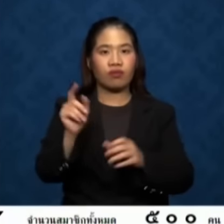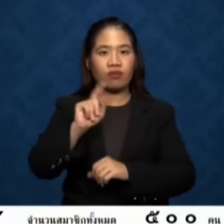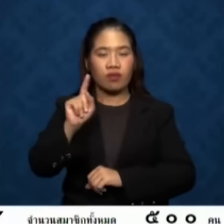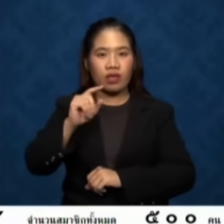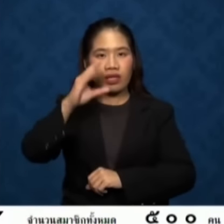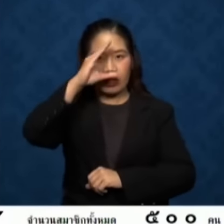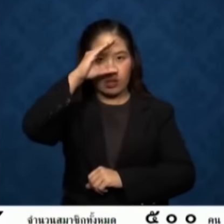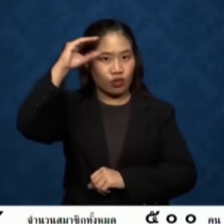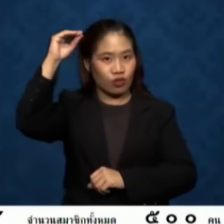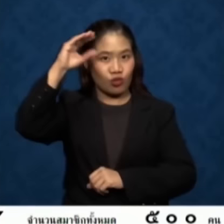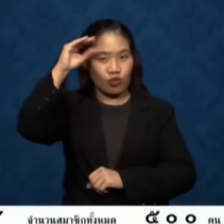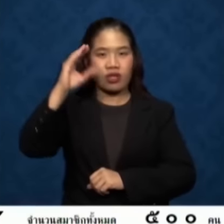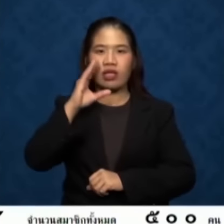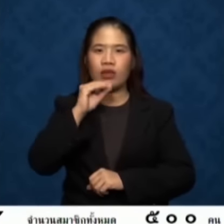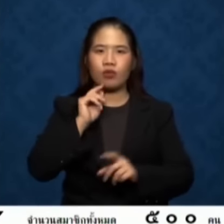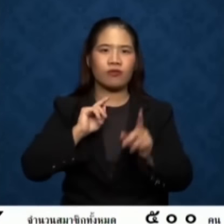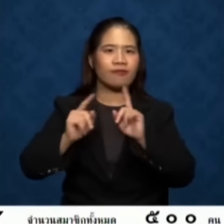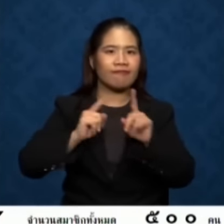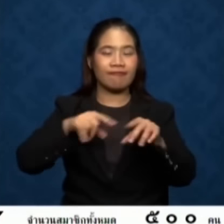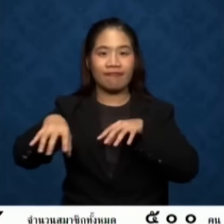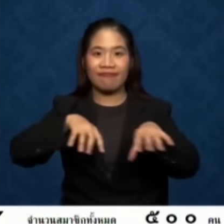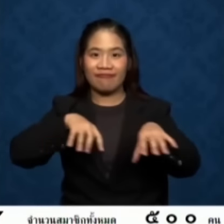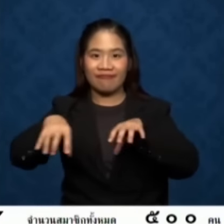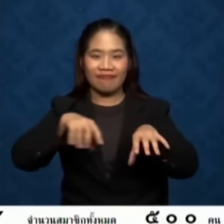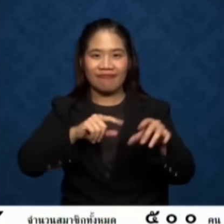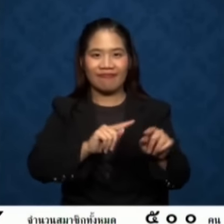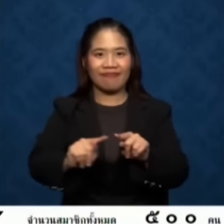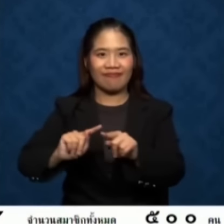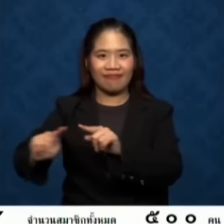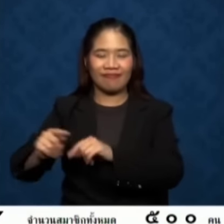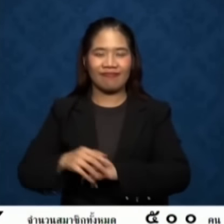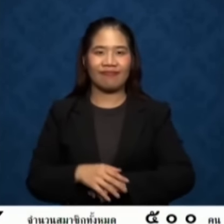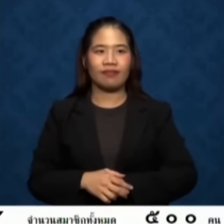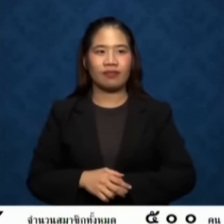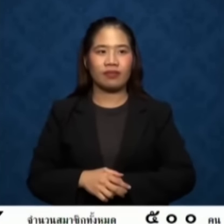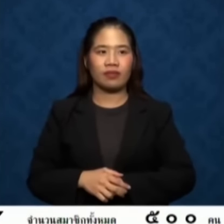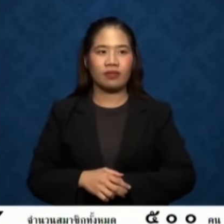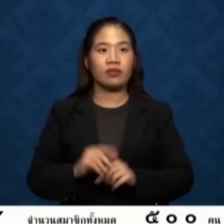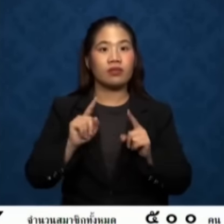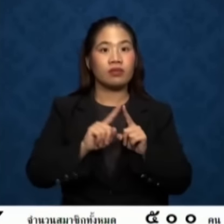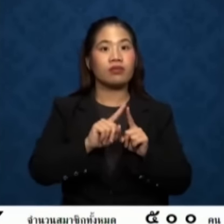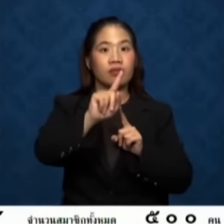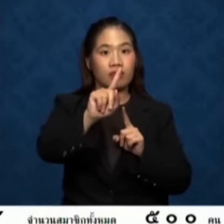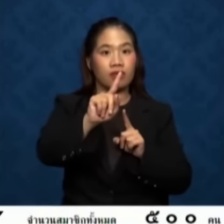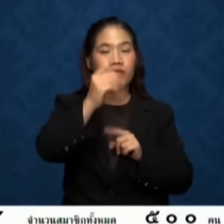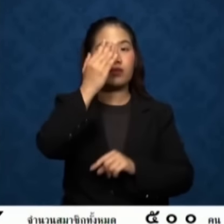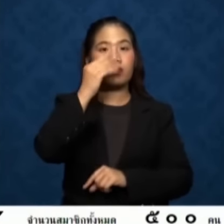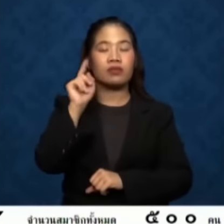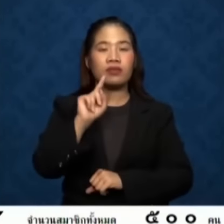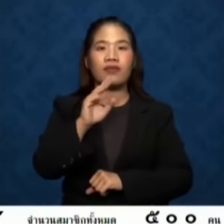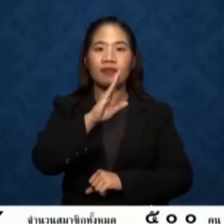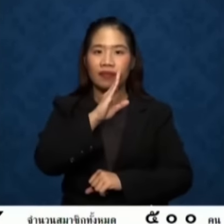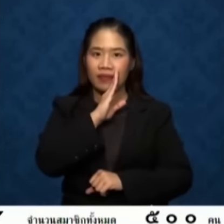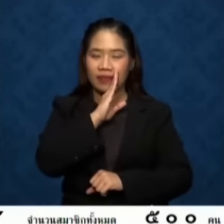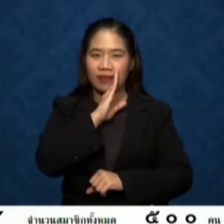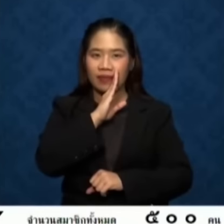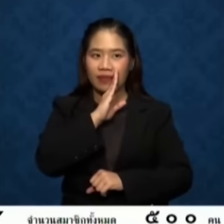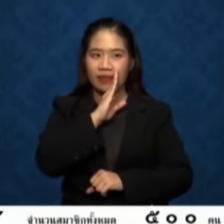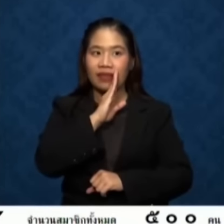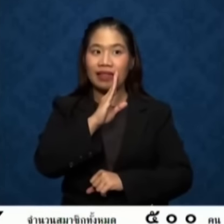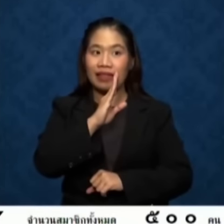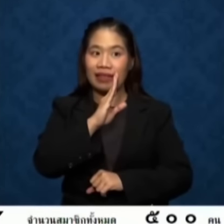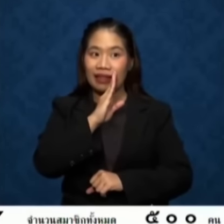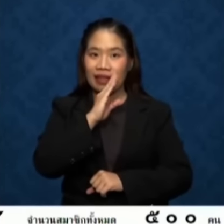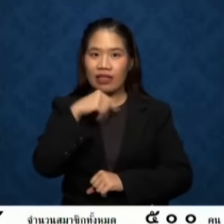วนได้พูดถึงการบริหารบ้านเมืองนะครับคือเรื่องแรกถ้าท่